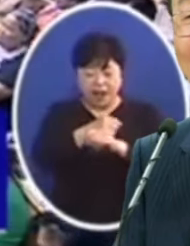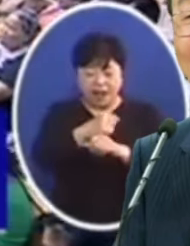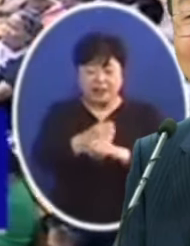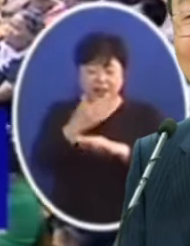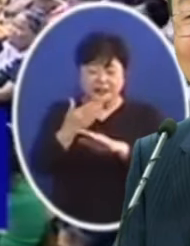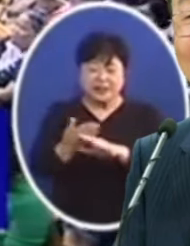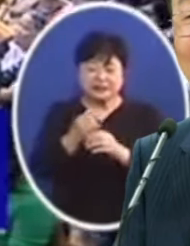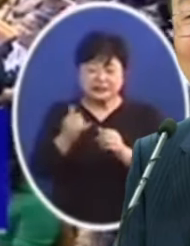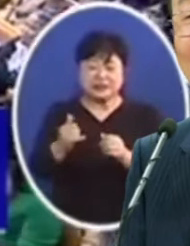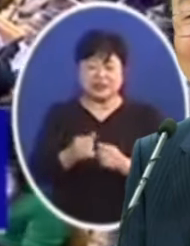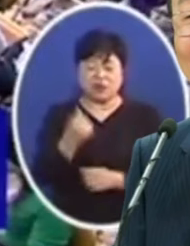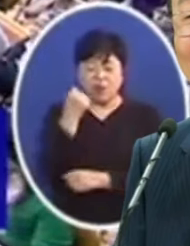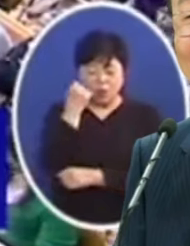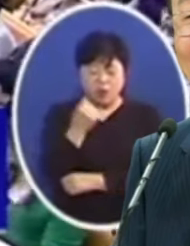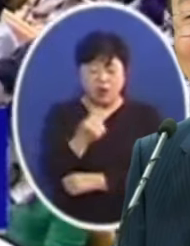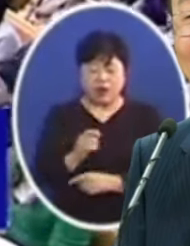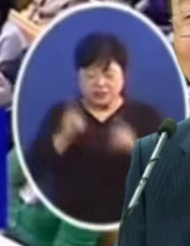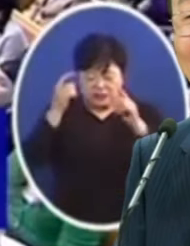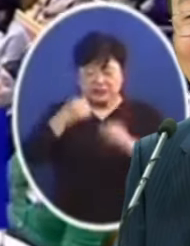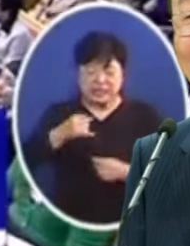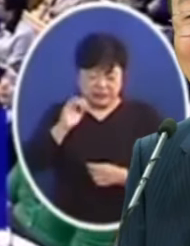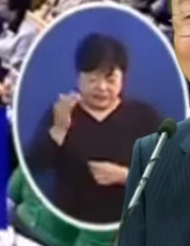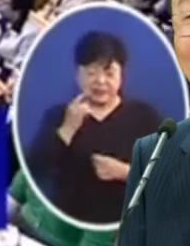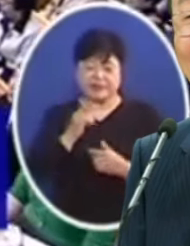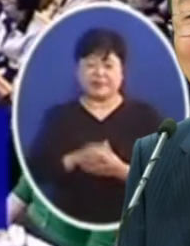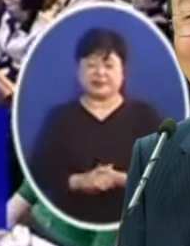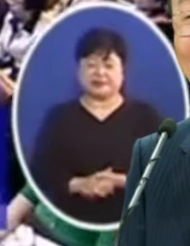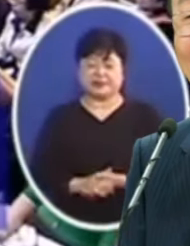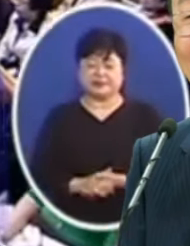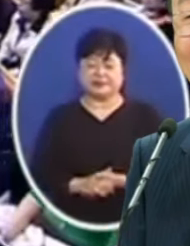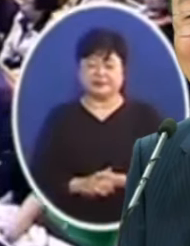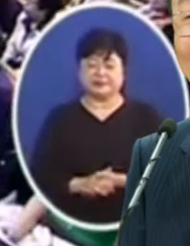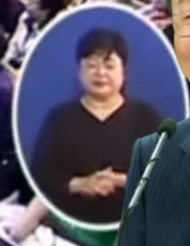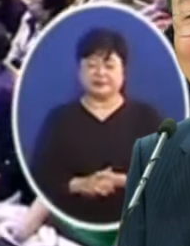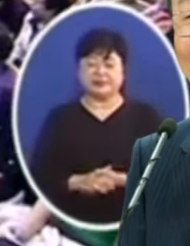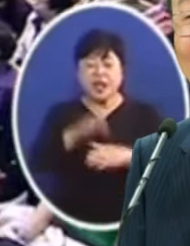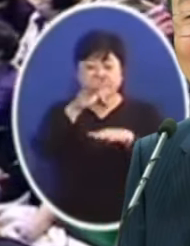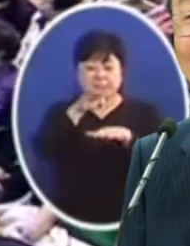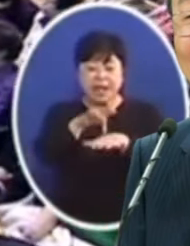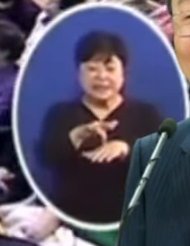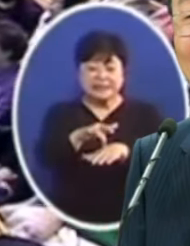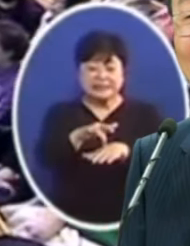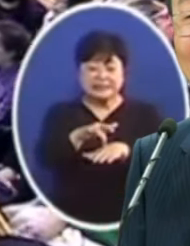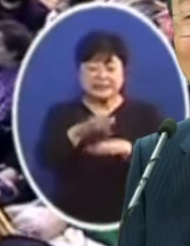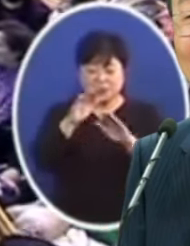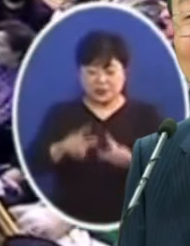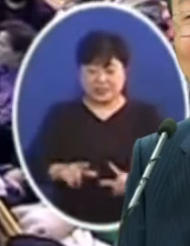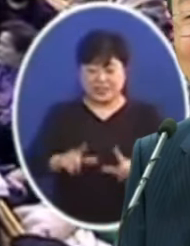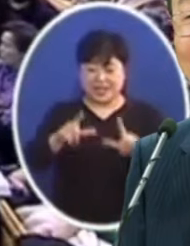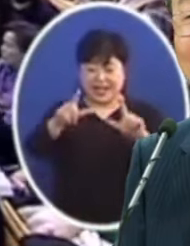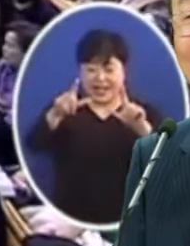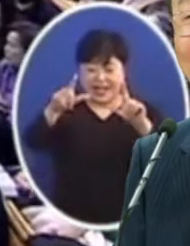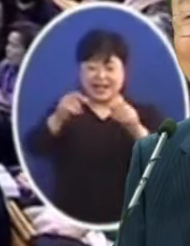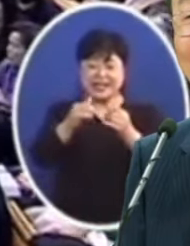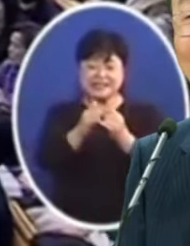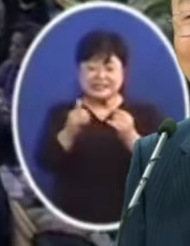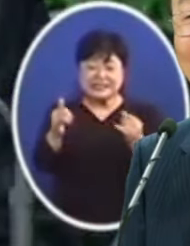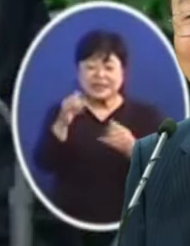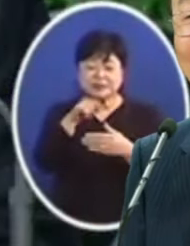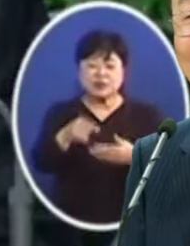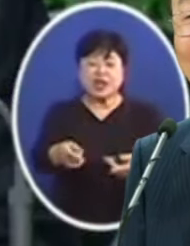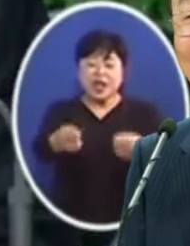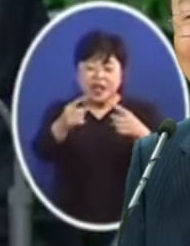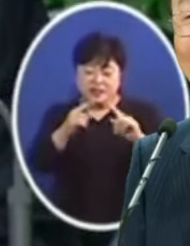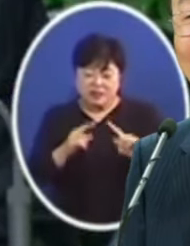다른 이들과 같이 본질상 진노의 자여였다고 말한 것입니다. 마귀는 오늘날 사람들 속에